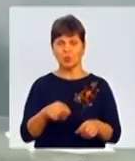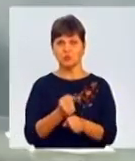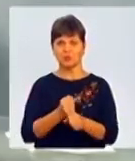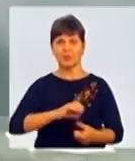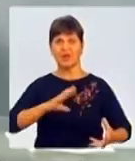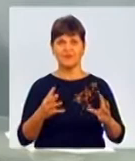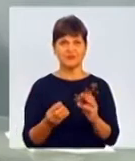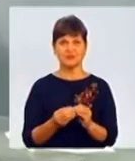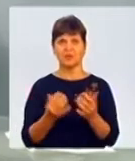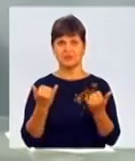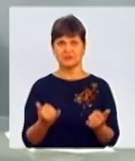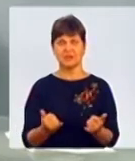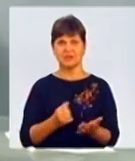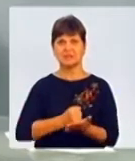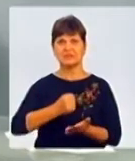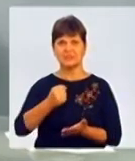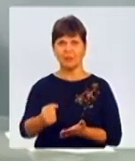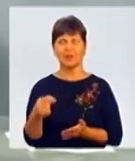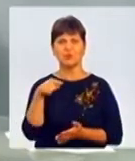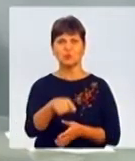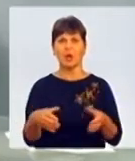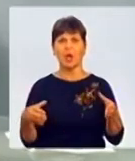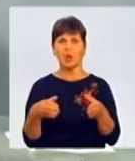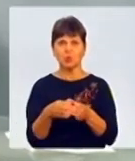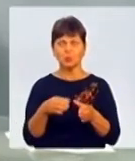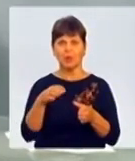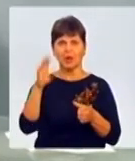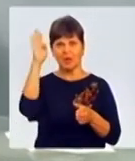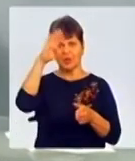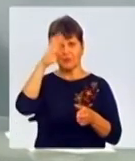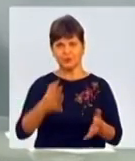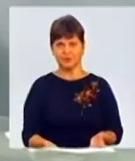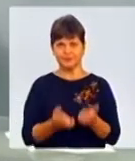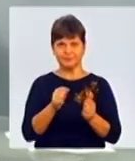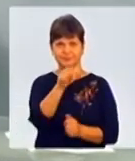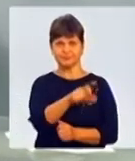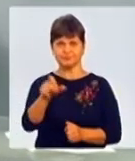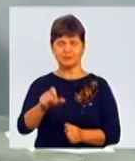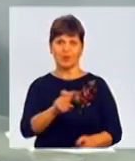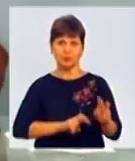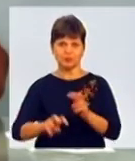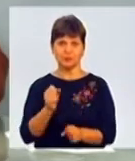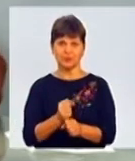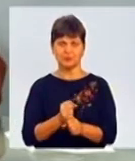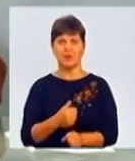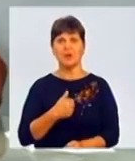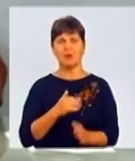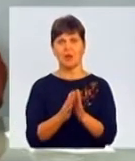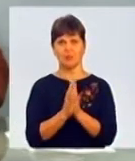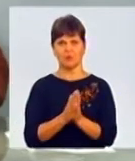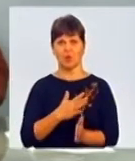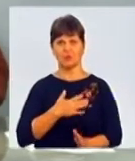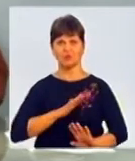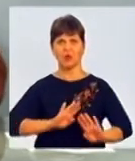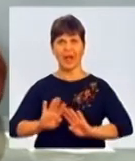Звичайно, зараз направлено туди водолазну групу водолазних робіт, і фахівці працюють над пошуком тіла. Я попрошу наших режисерів